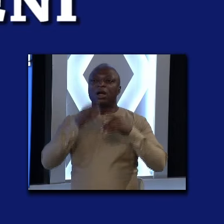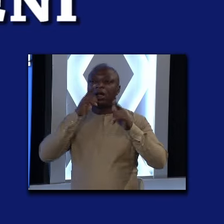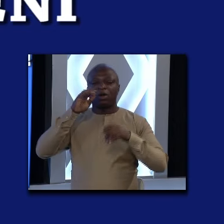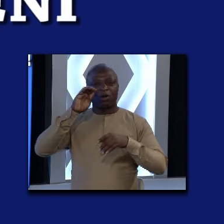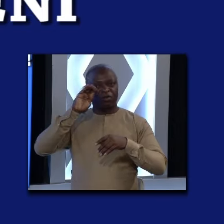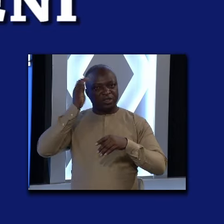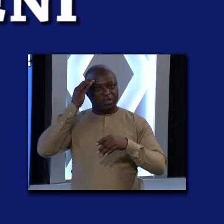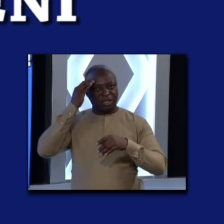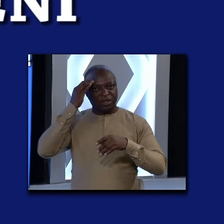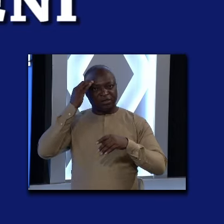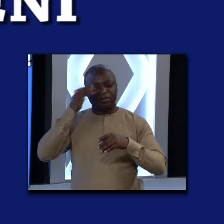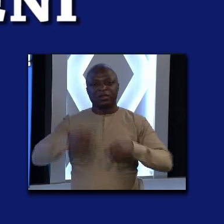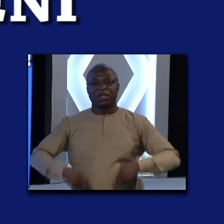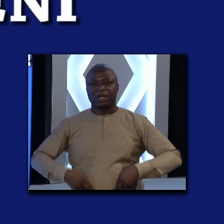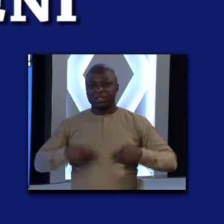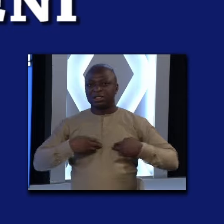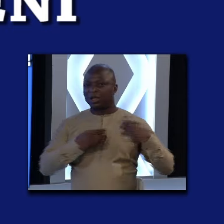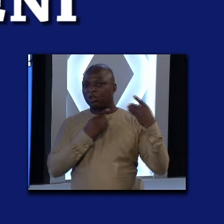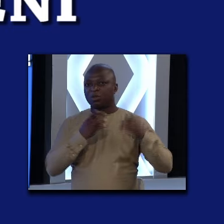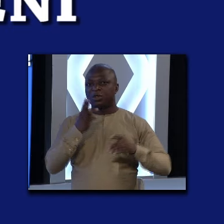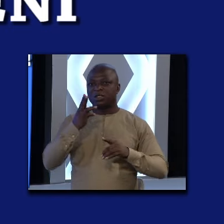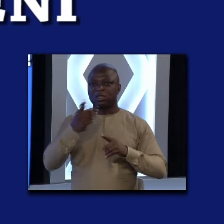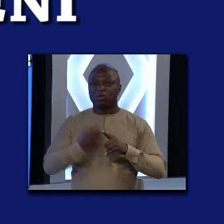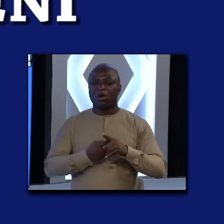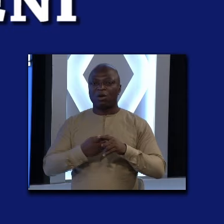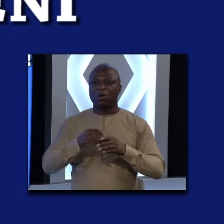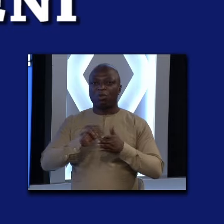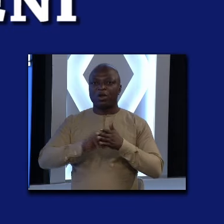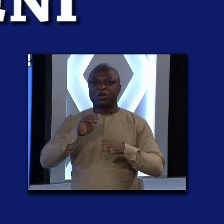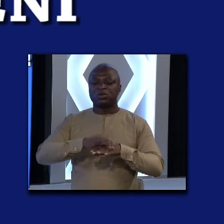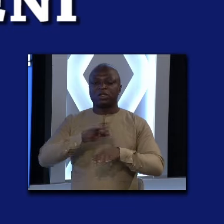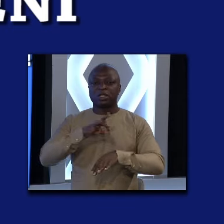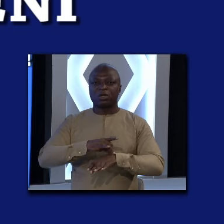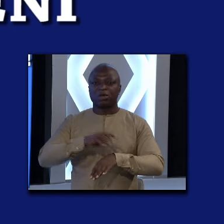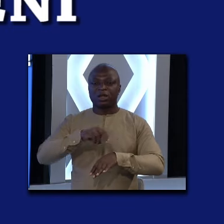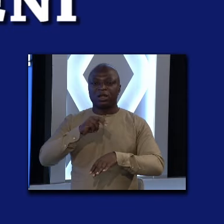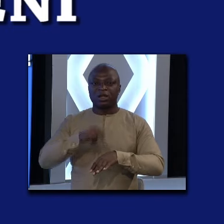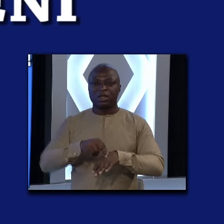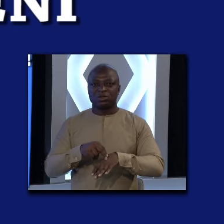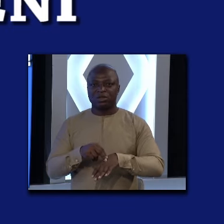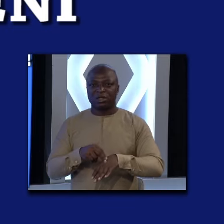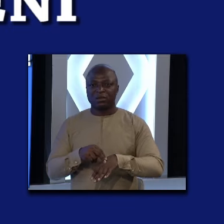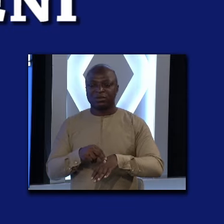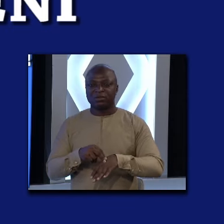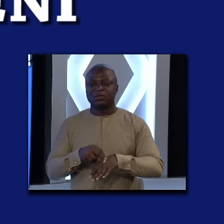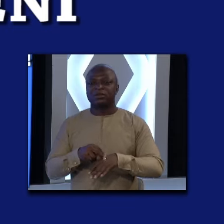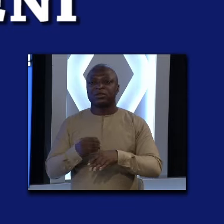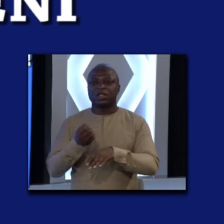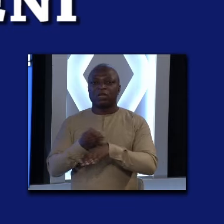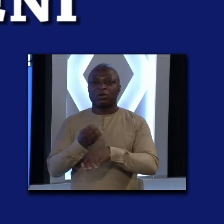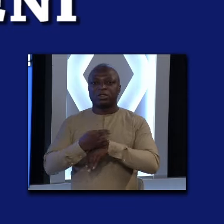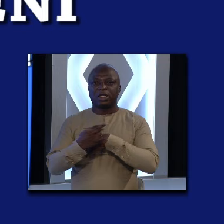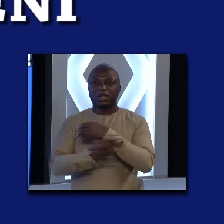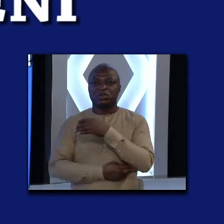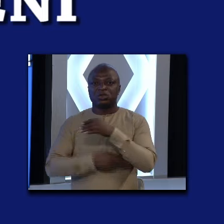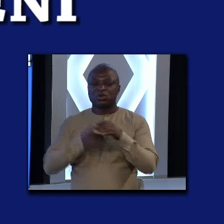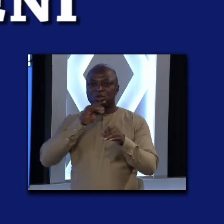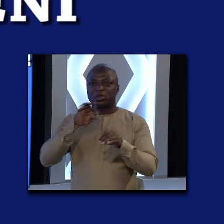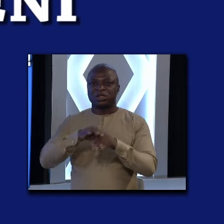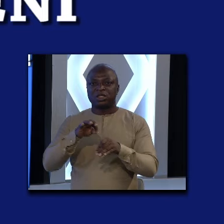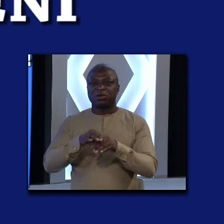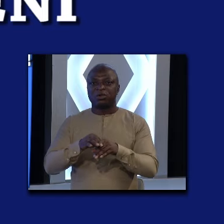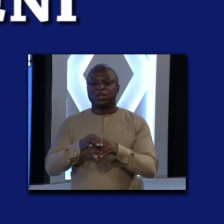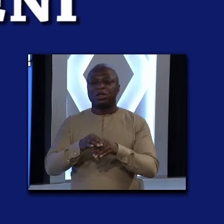officielle, résidant depuis 6 mois au moins sur le territoire national. Les conseillers régionaux sont élus